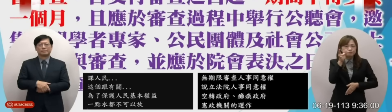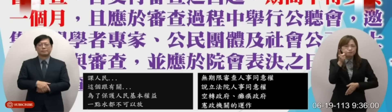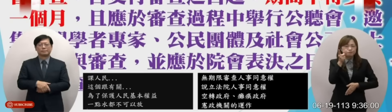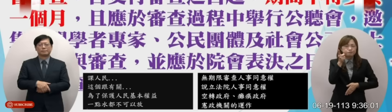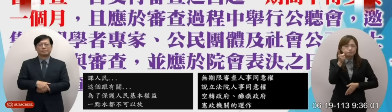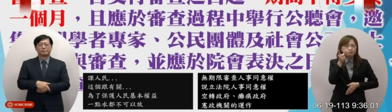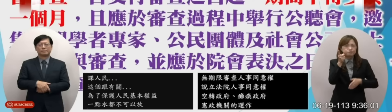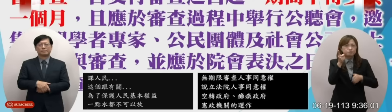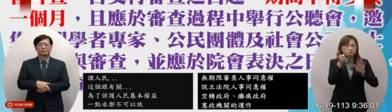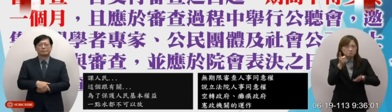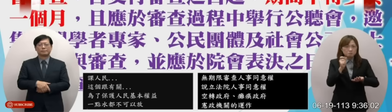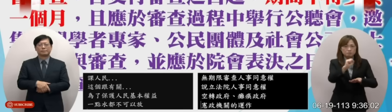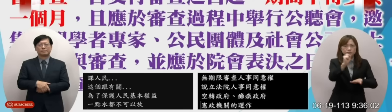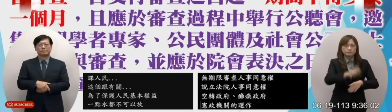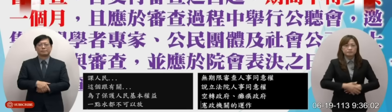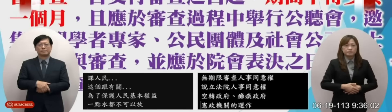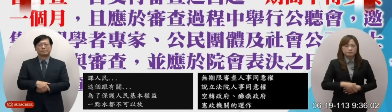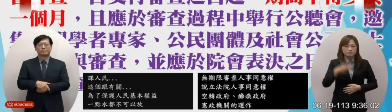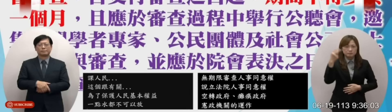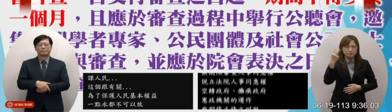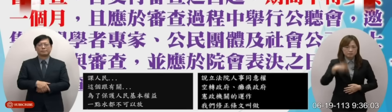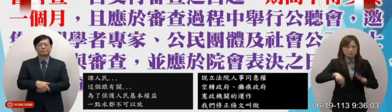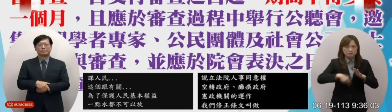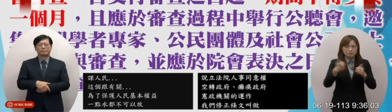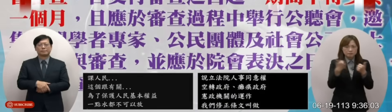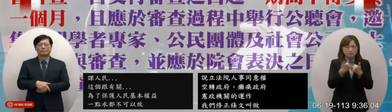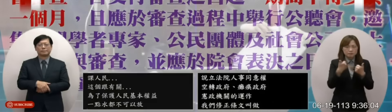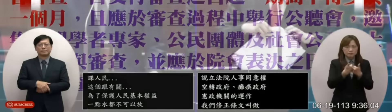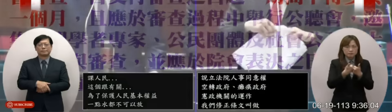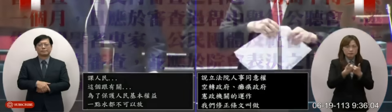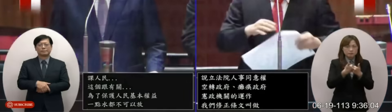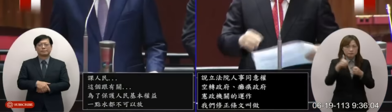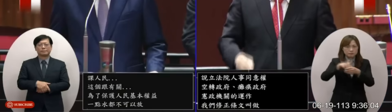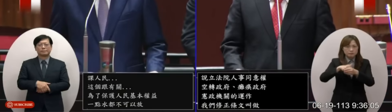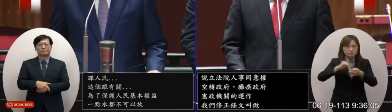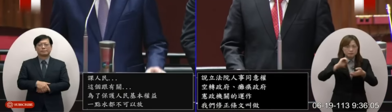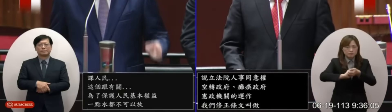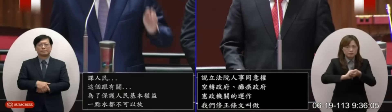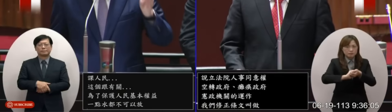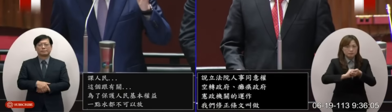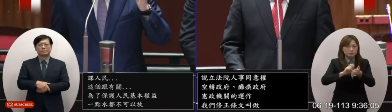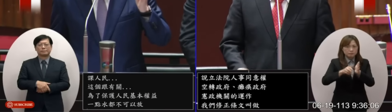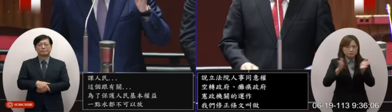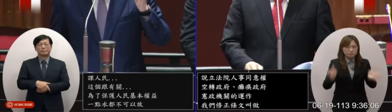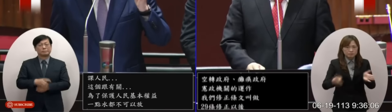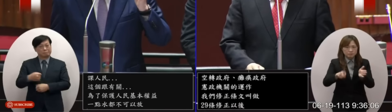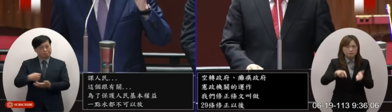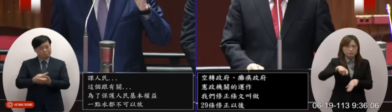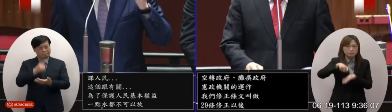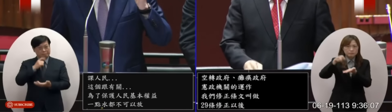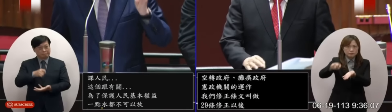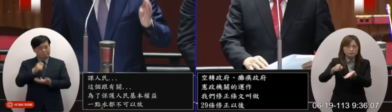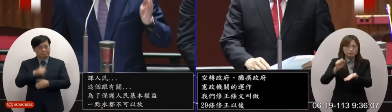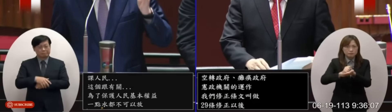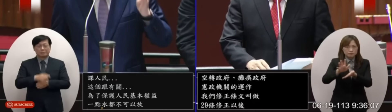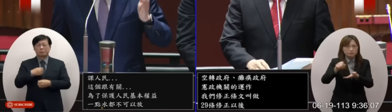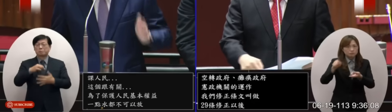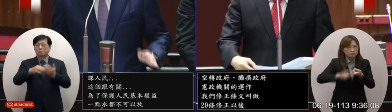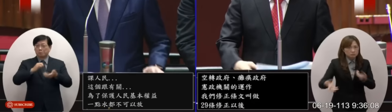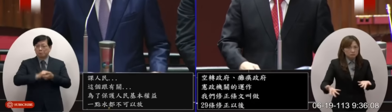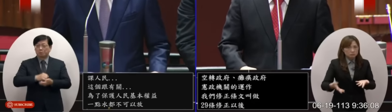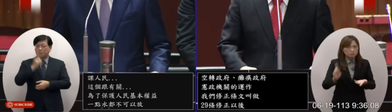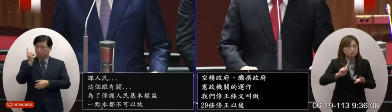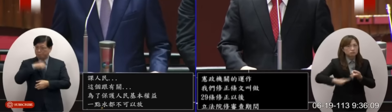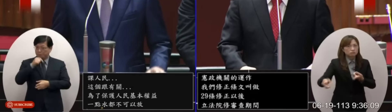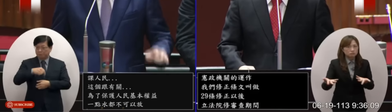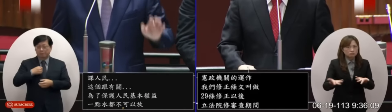院会表决前10天拟具审查报告，有什么不对？有什么不对？ 你只 有什么不对？ 只规定不得